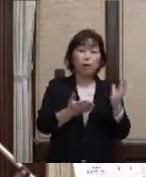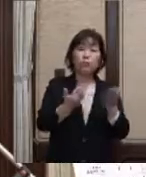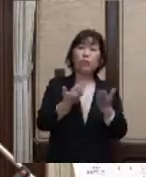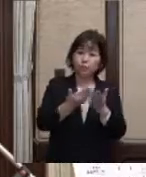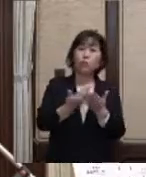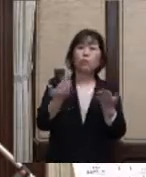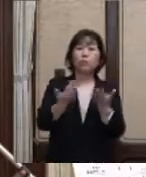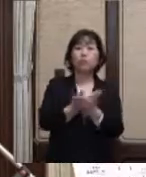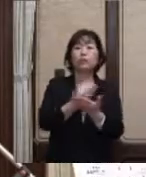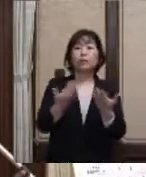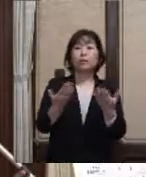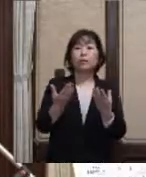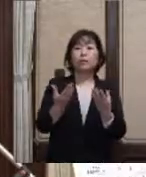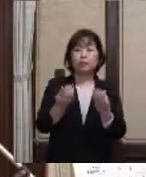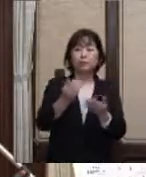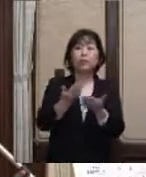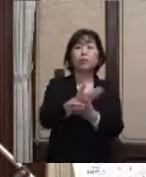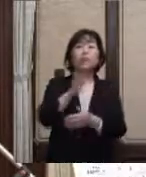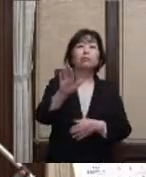ういうふうになるんですか。